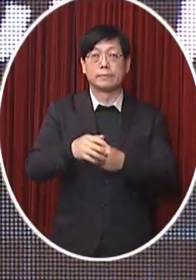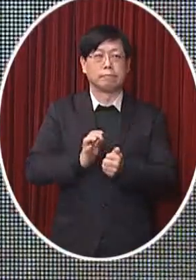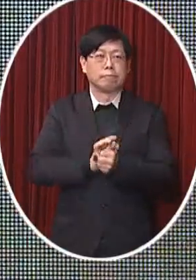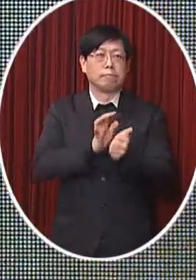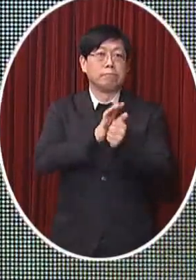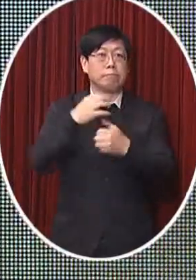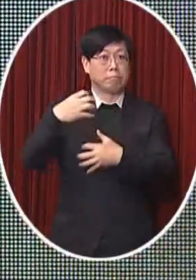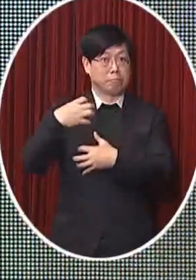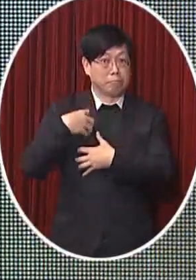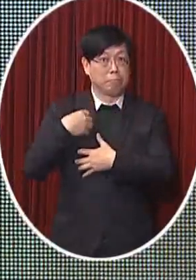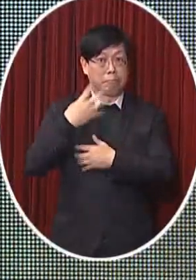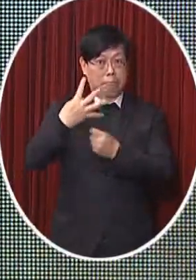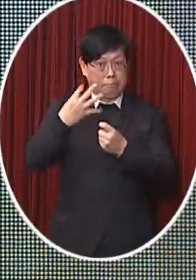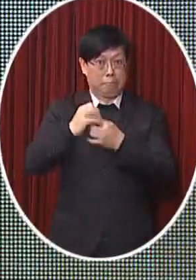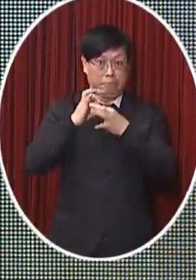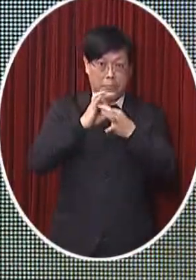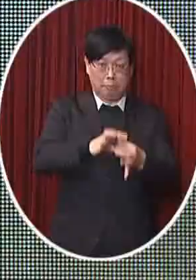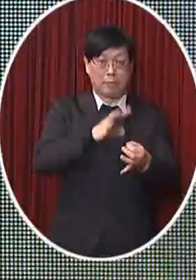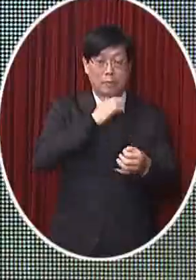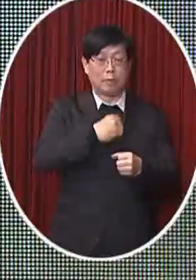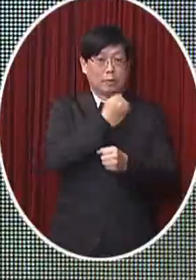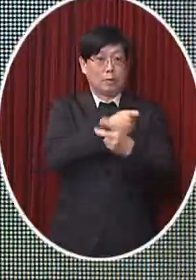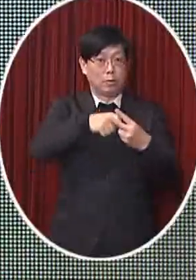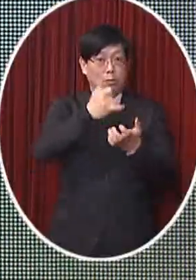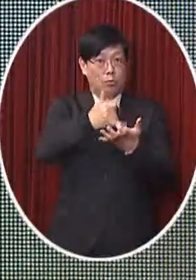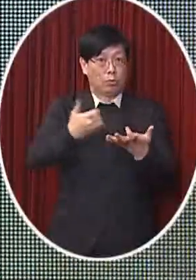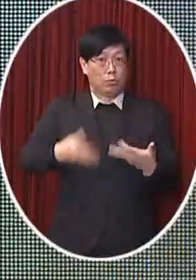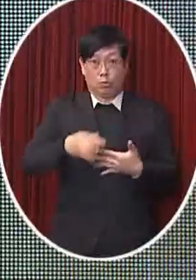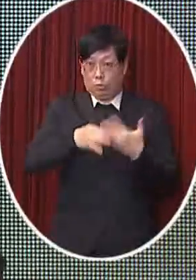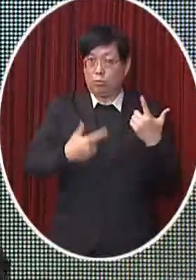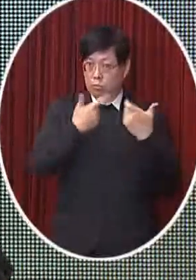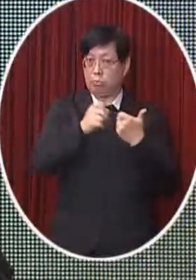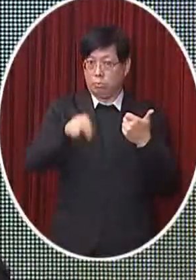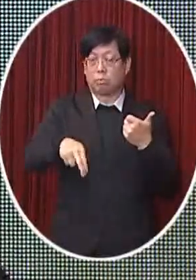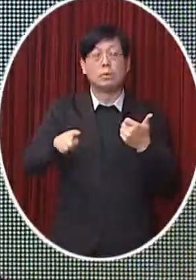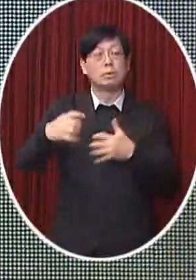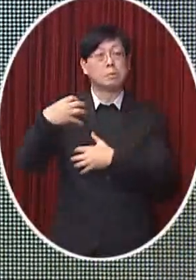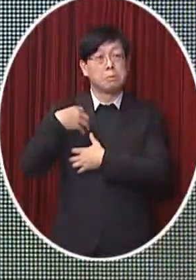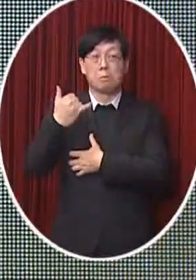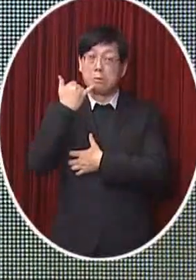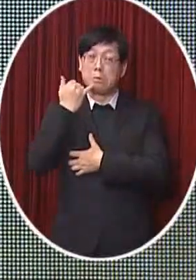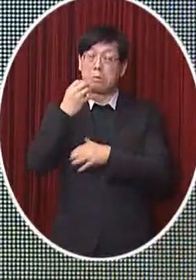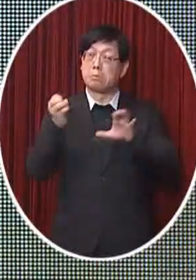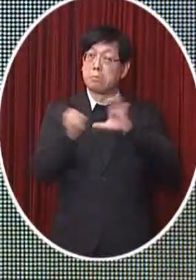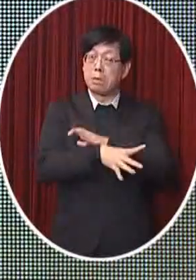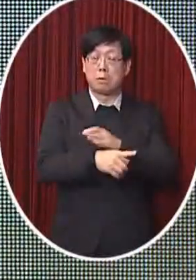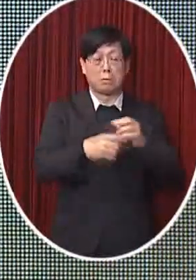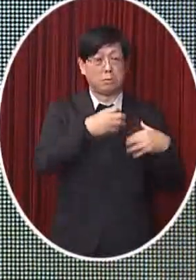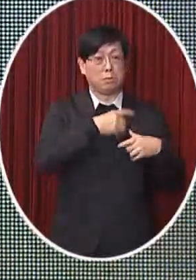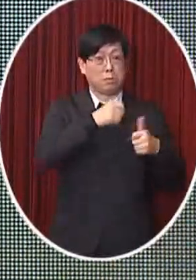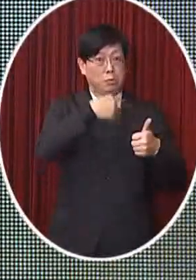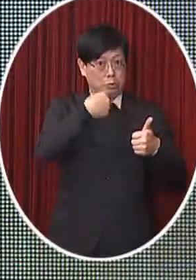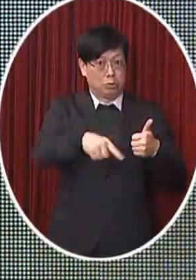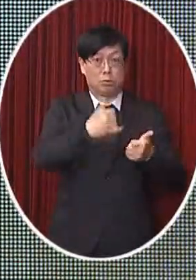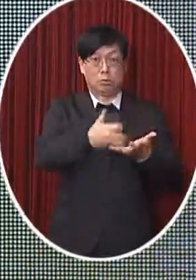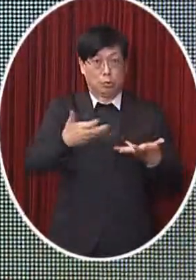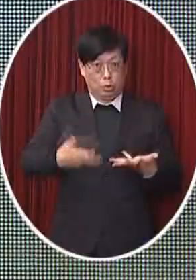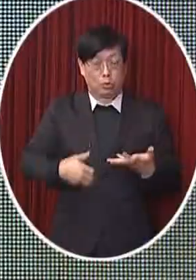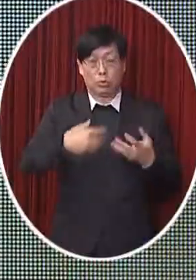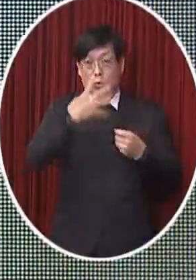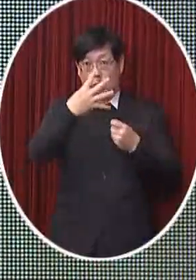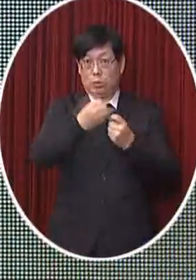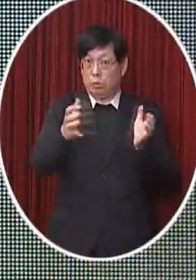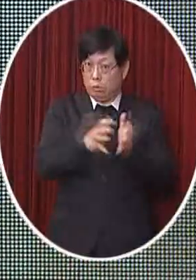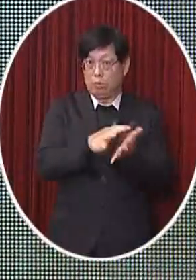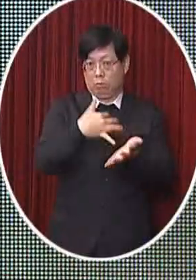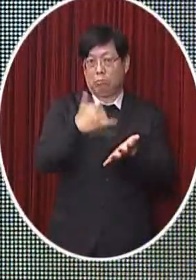推动服役年资衔接劳退制度。目前义务役年资只能并计军公教退休年资，